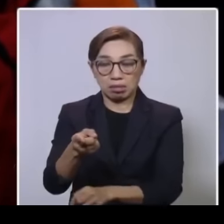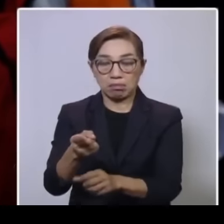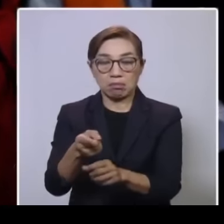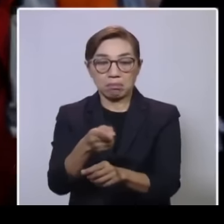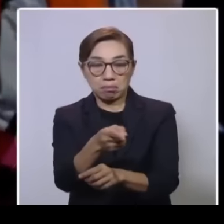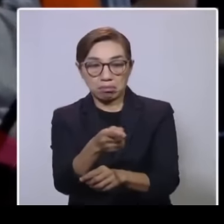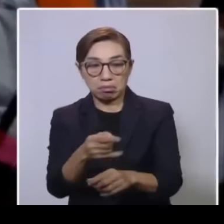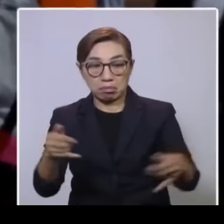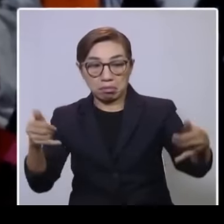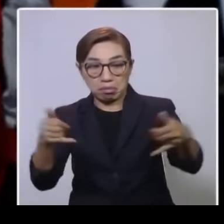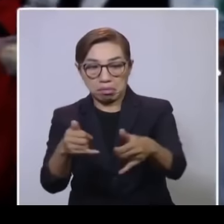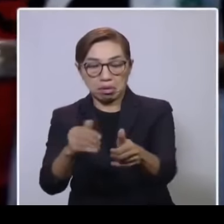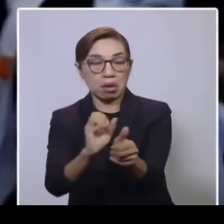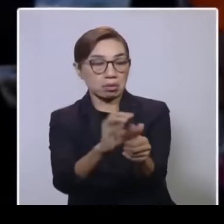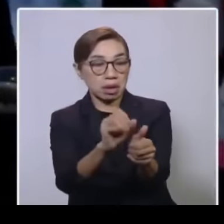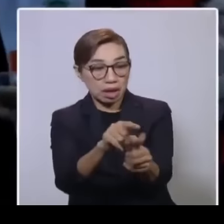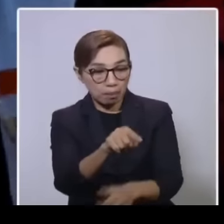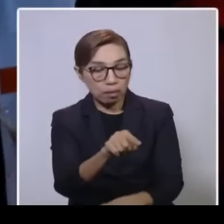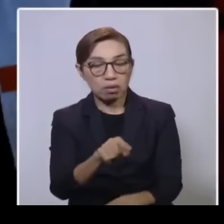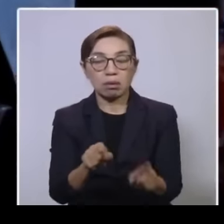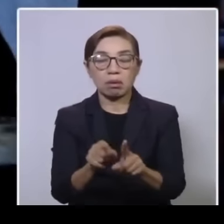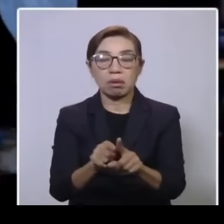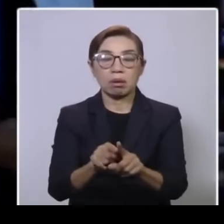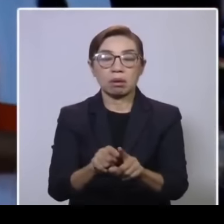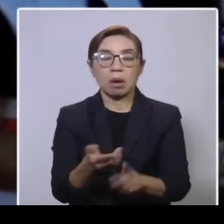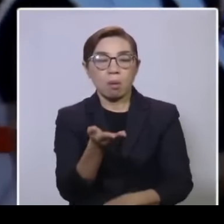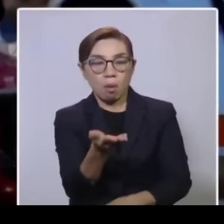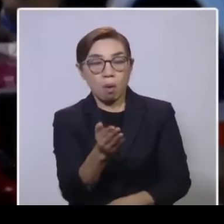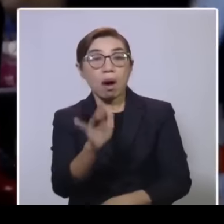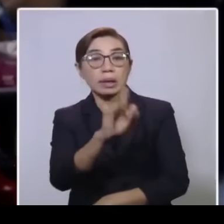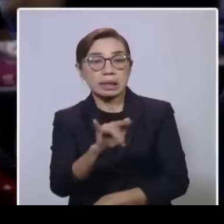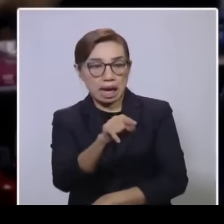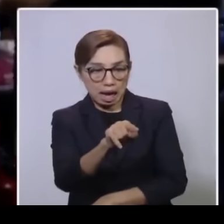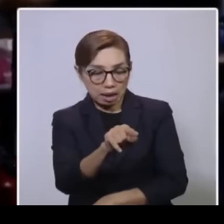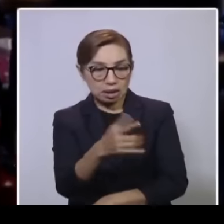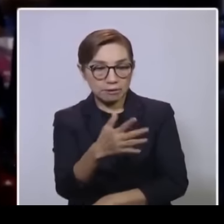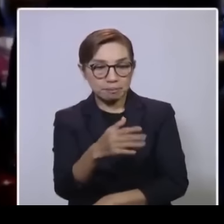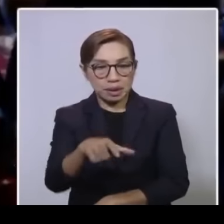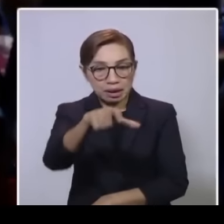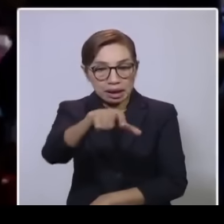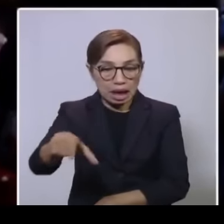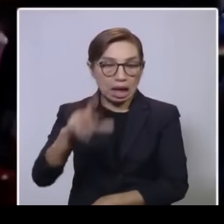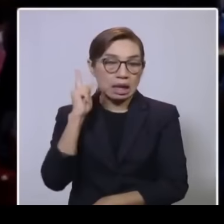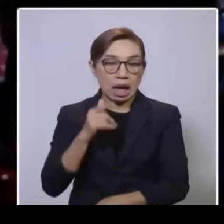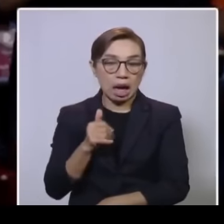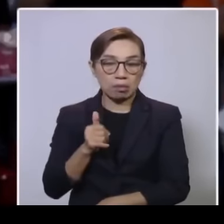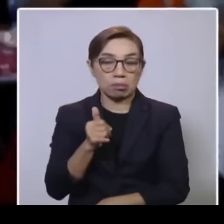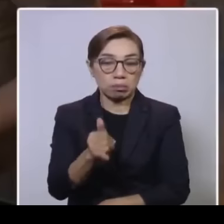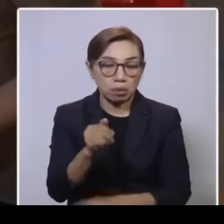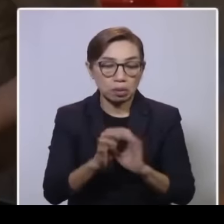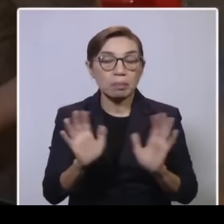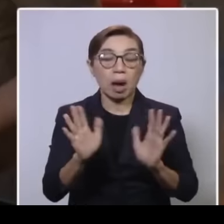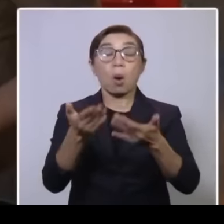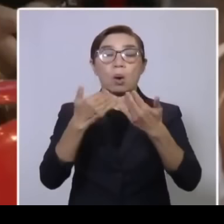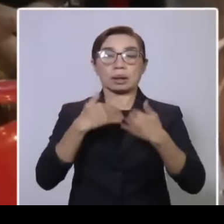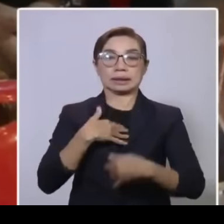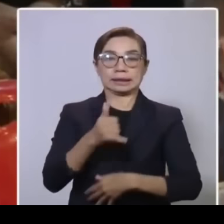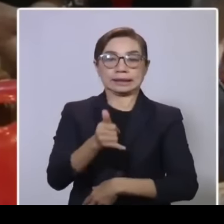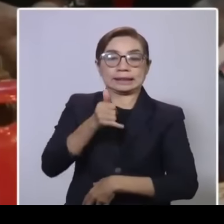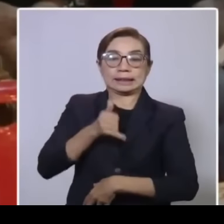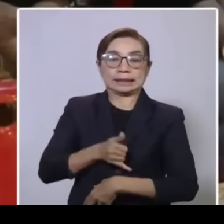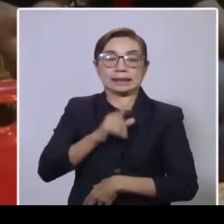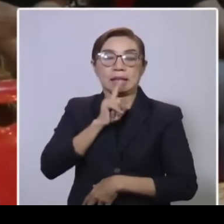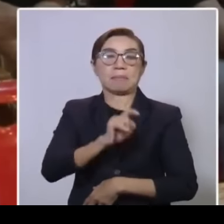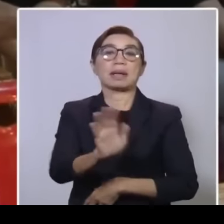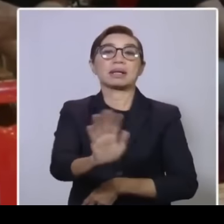รึกษาค่ะว่าอยากจะขอให้ทางญาติได้เป็นการส่วนตัวนิดนึงนะคะก็จะยังไม่มีการสอบถาม